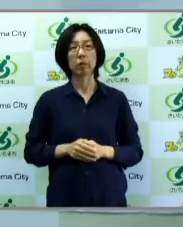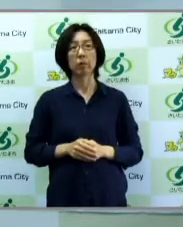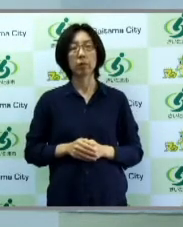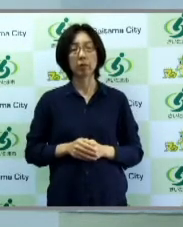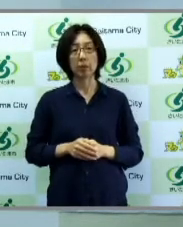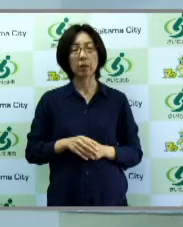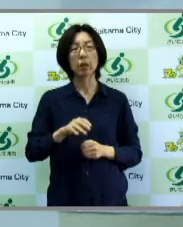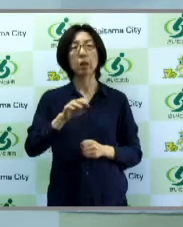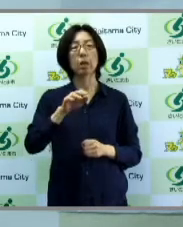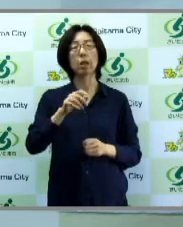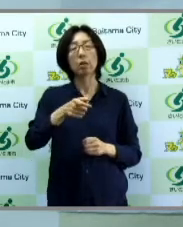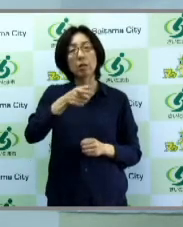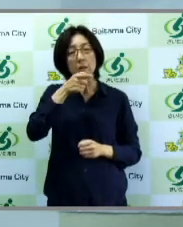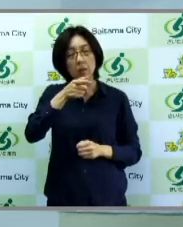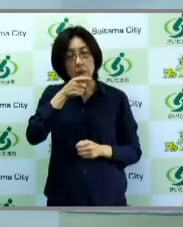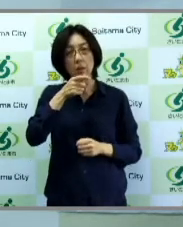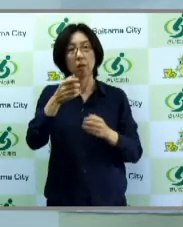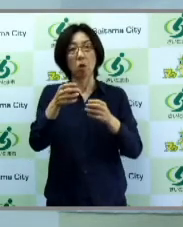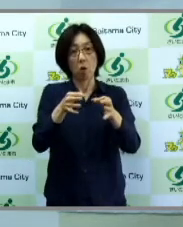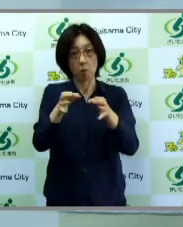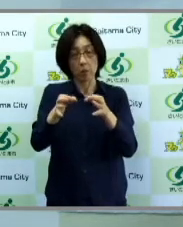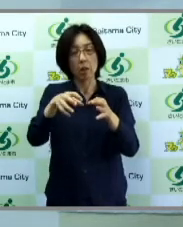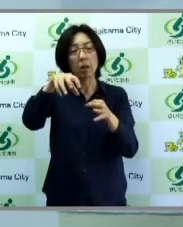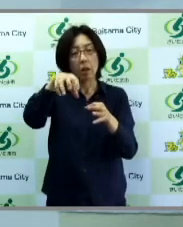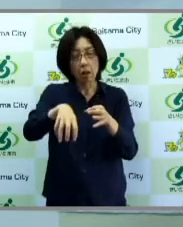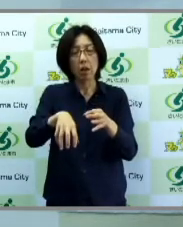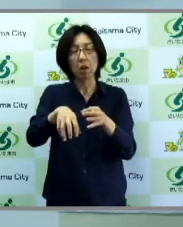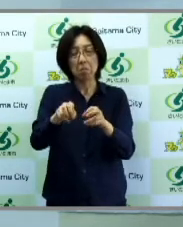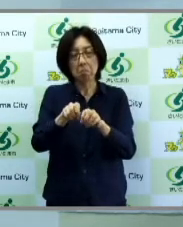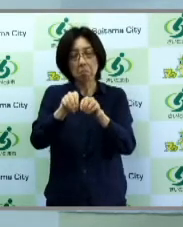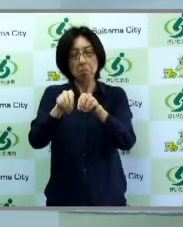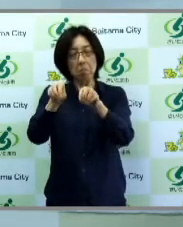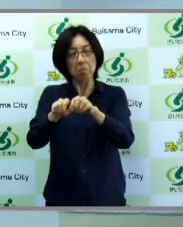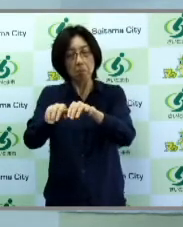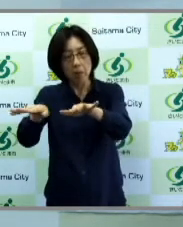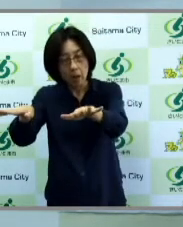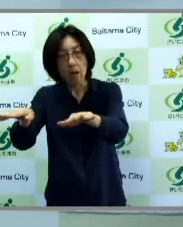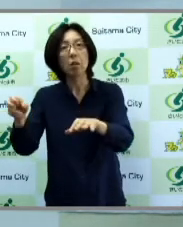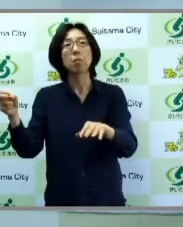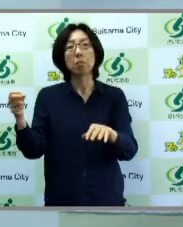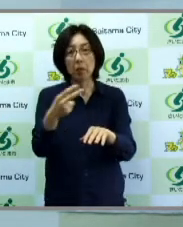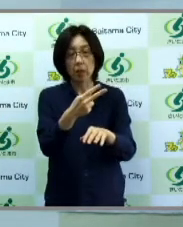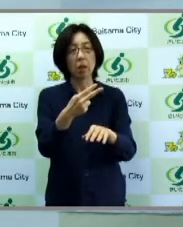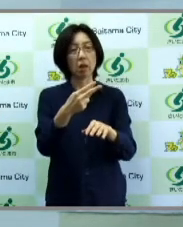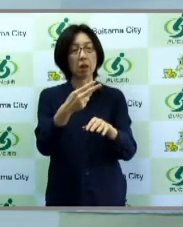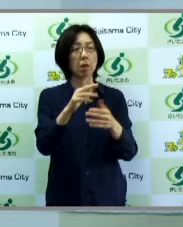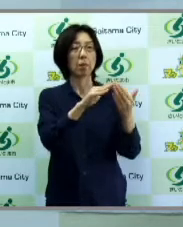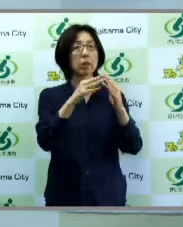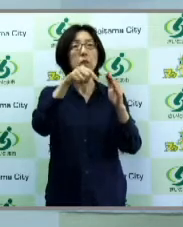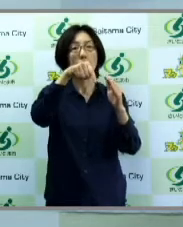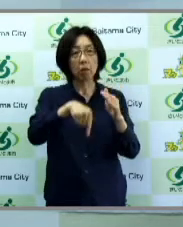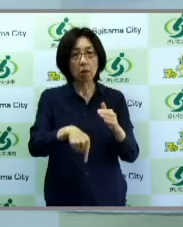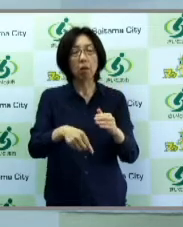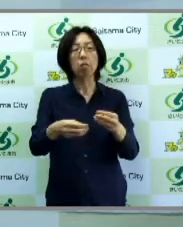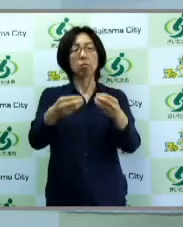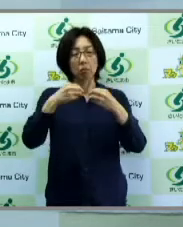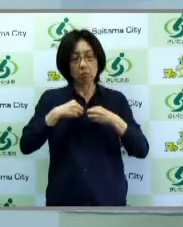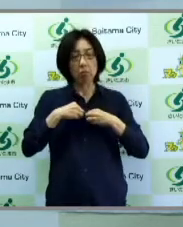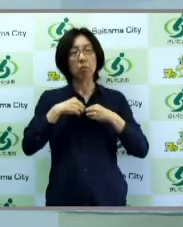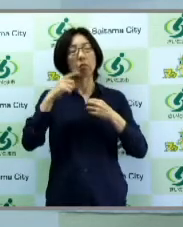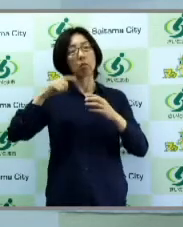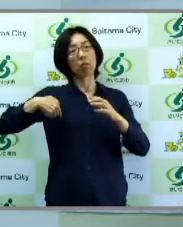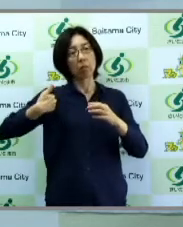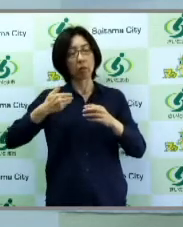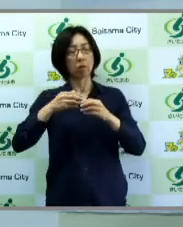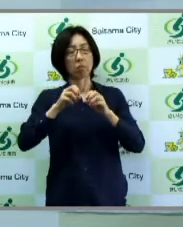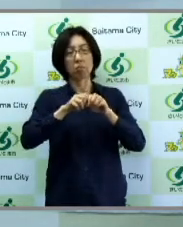でのクラスターの影響もございますが、若い世代の感染が増加しているという状況でございます。